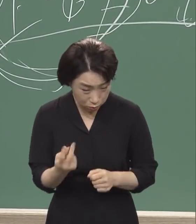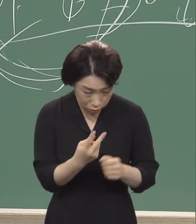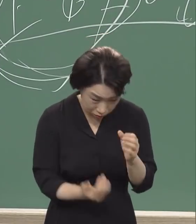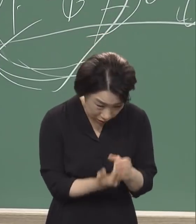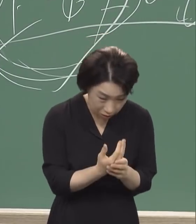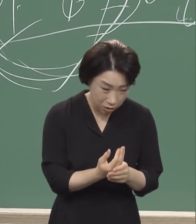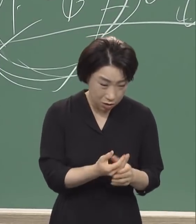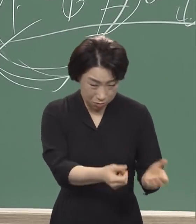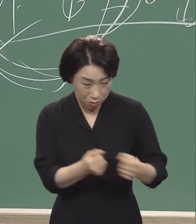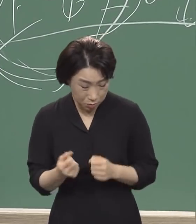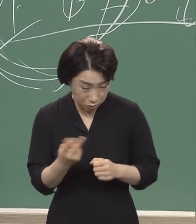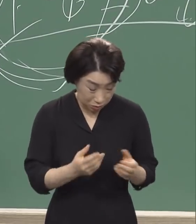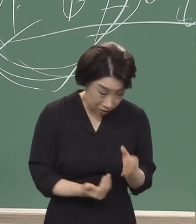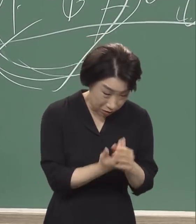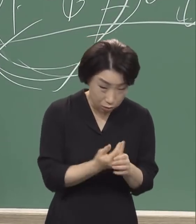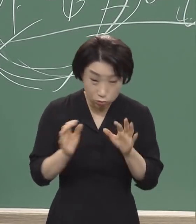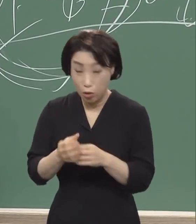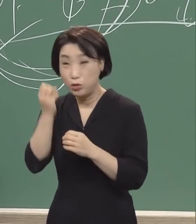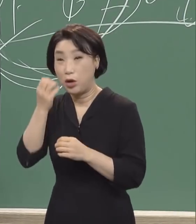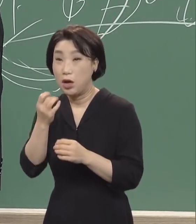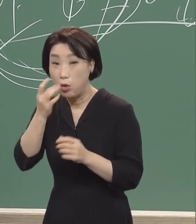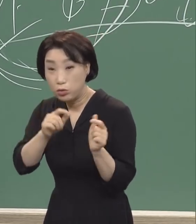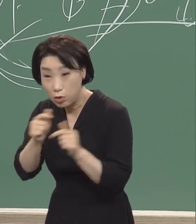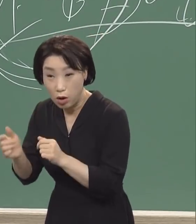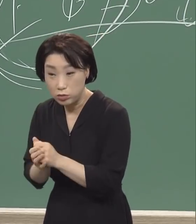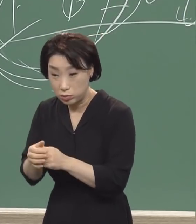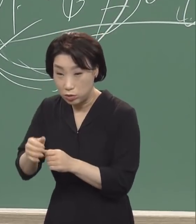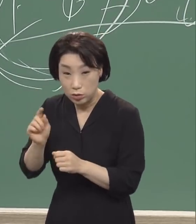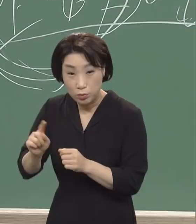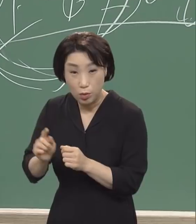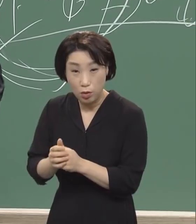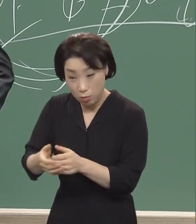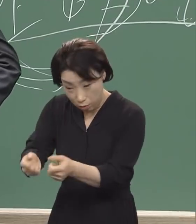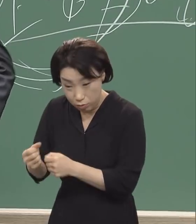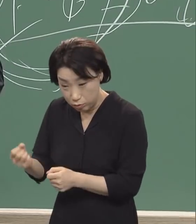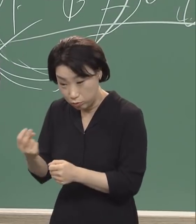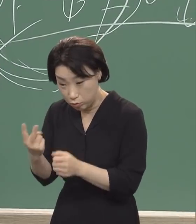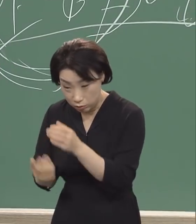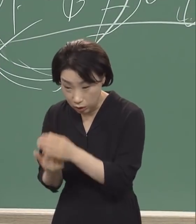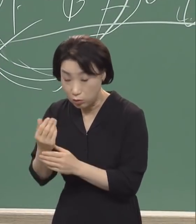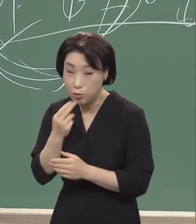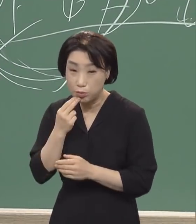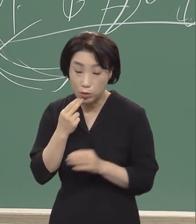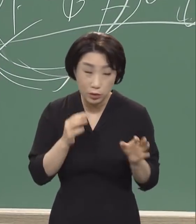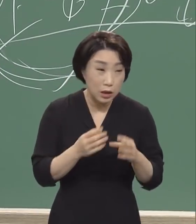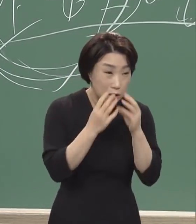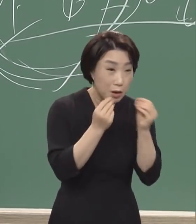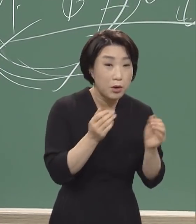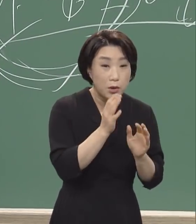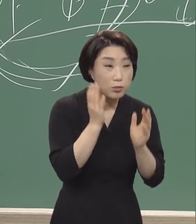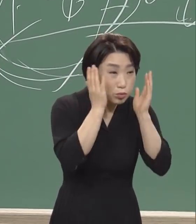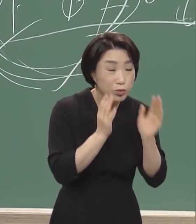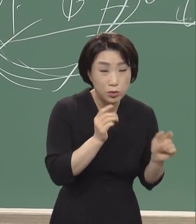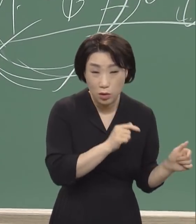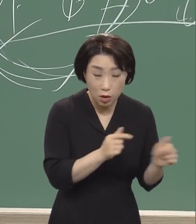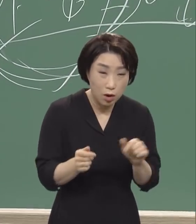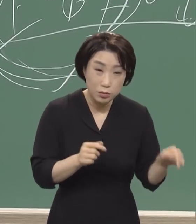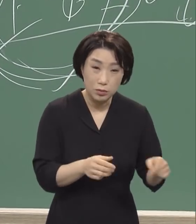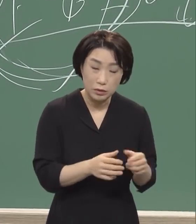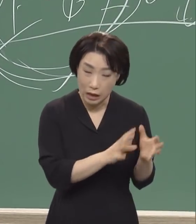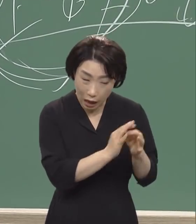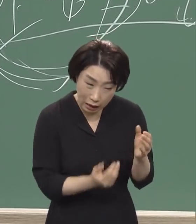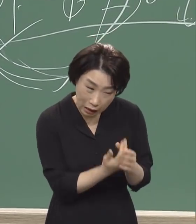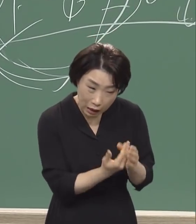다시 나지 아니오. 그런데 이 잡초는 누가 씨는 뿌리지도 않았는데도 계속 나. 땀이 흘러야